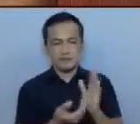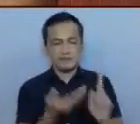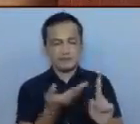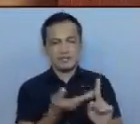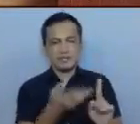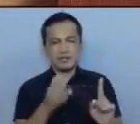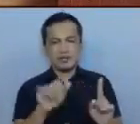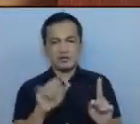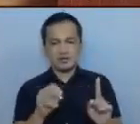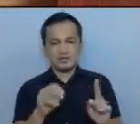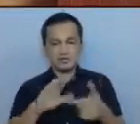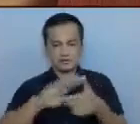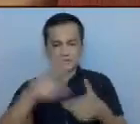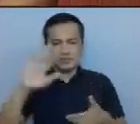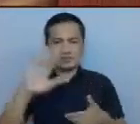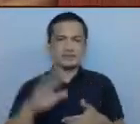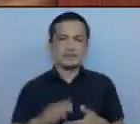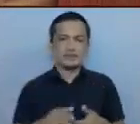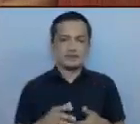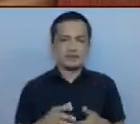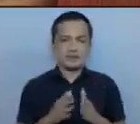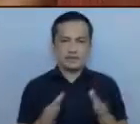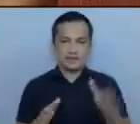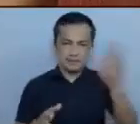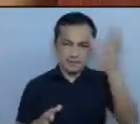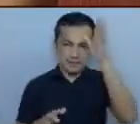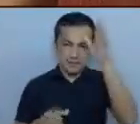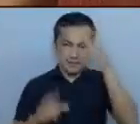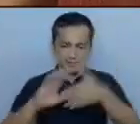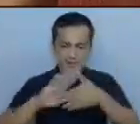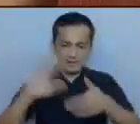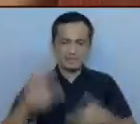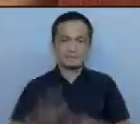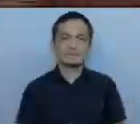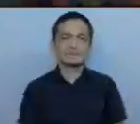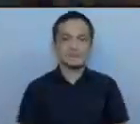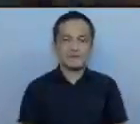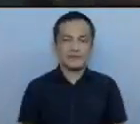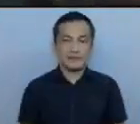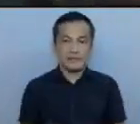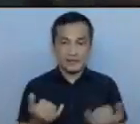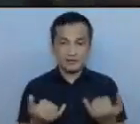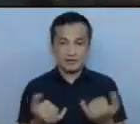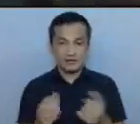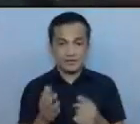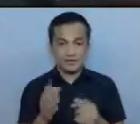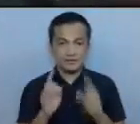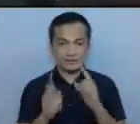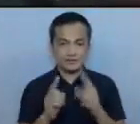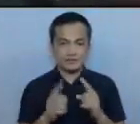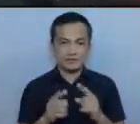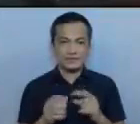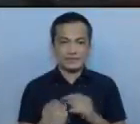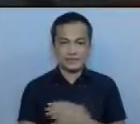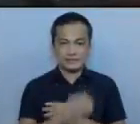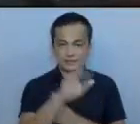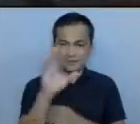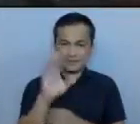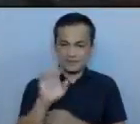sa YouTube, ang Big Papa Vlogs. Kaya naman makakausap natin siya ngayong umaga. Rise and shine, Sir